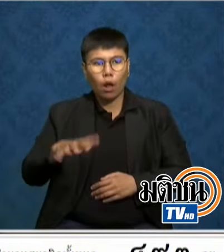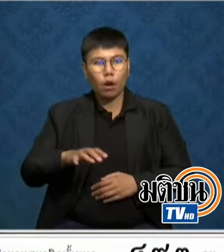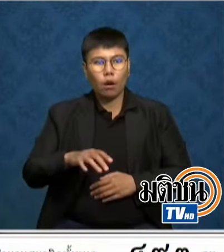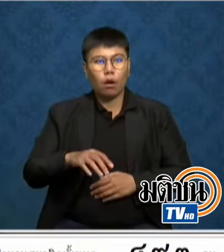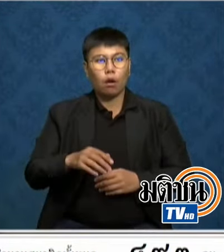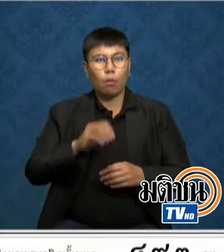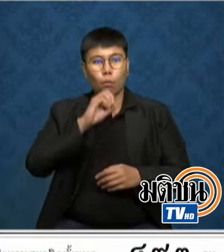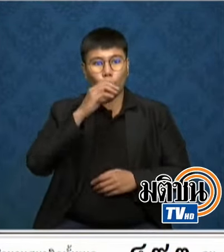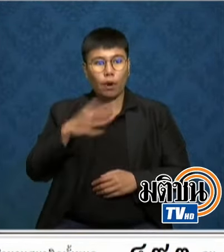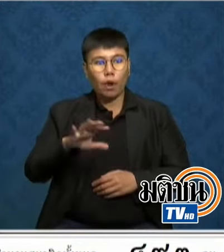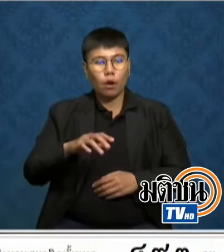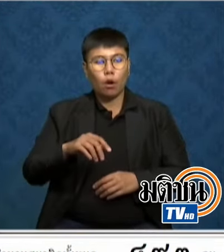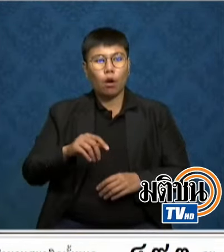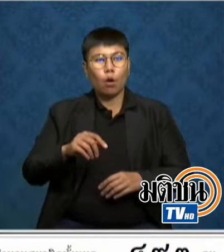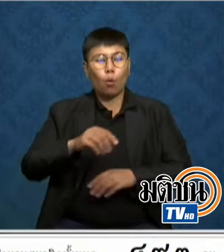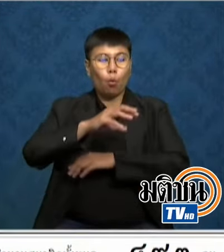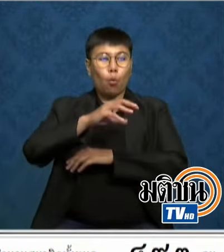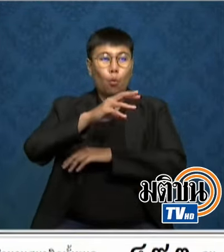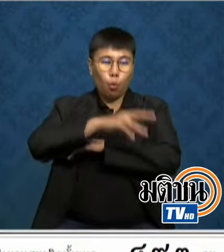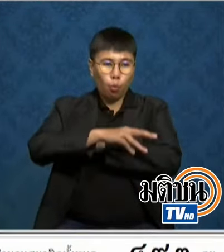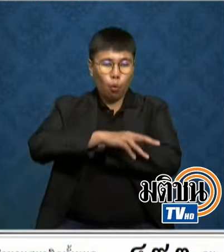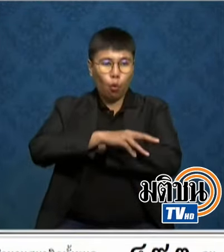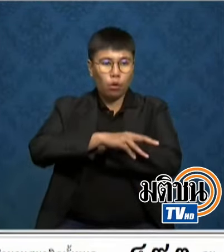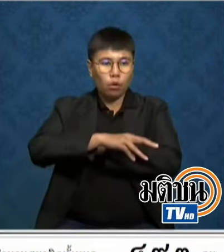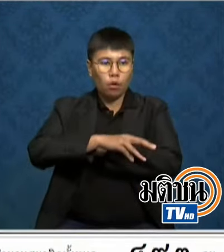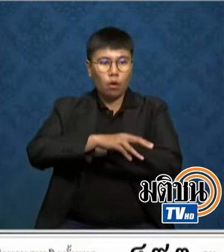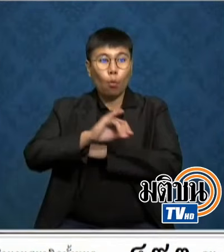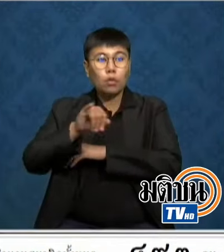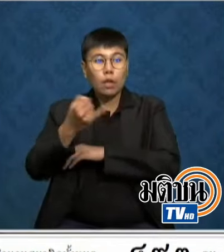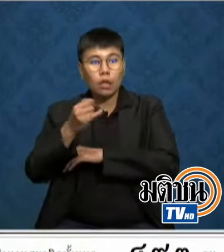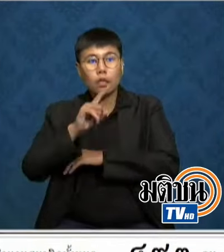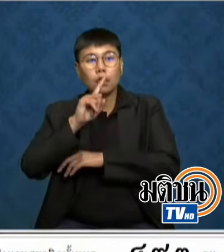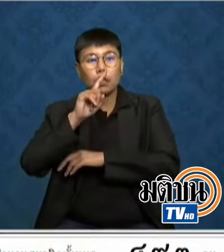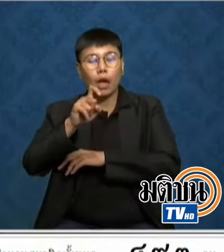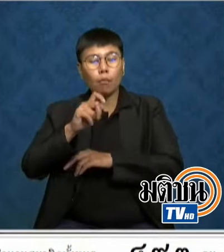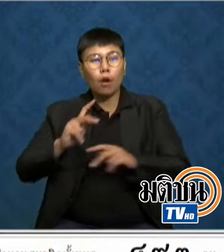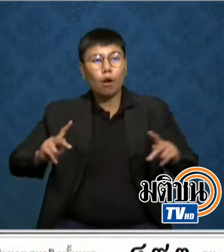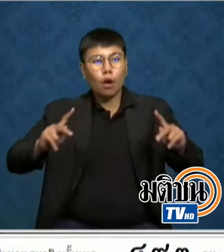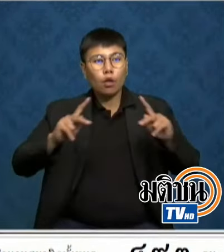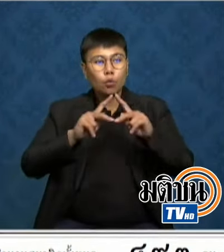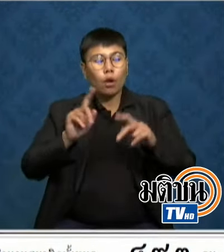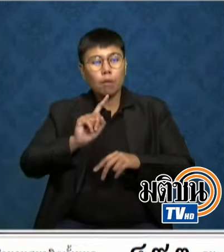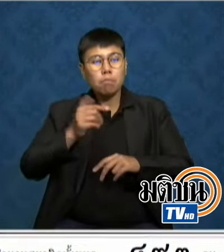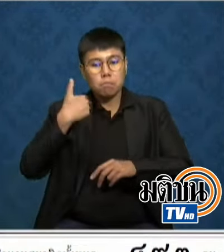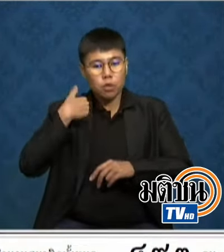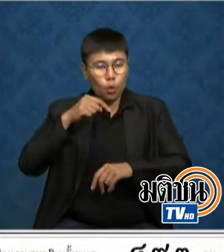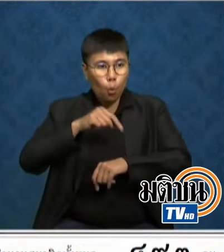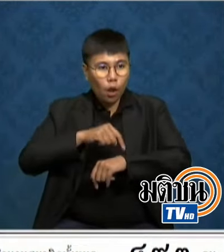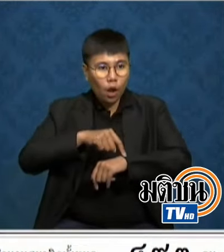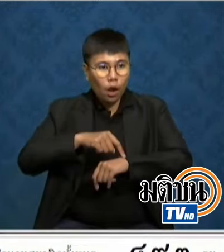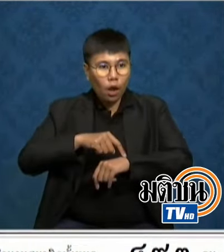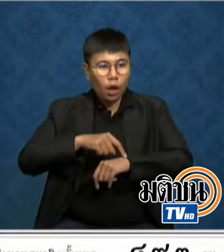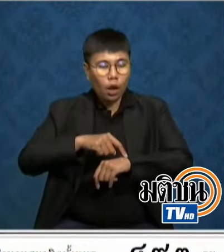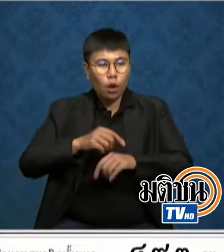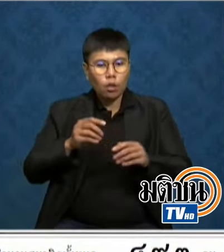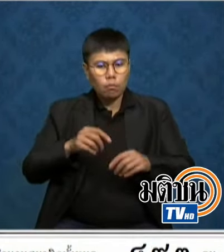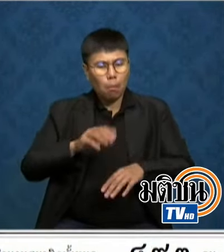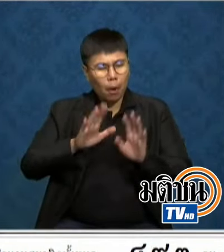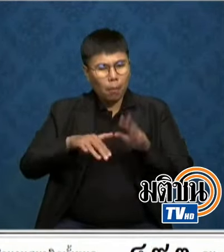ง18นาฬิกา25นาทีของวันจันทร์นะครับว่าจะถามกระทู้กระทรวงใดมีเวลา2วันกว่าๆนะ